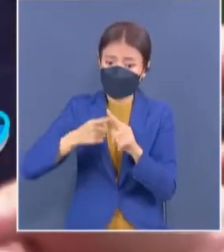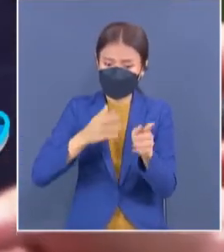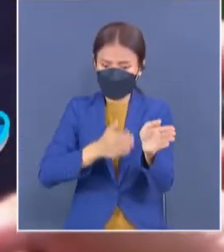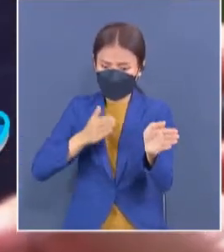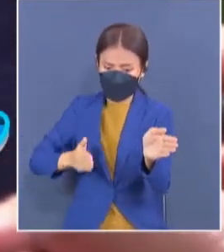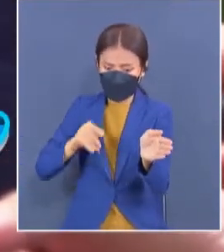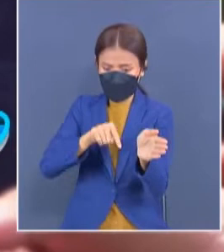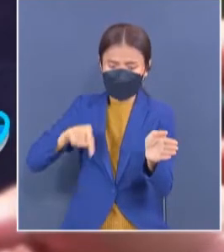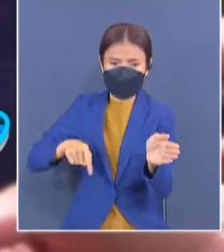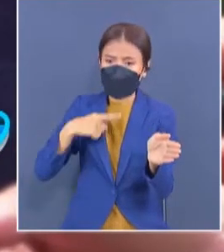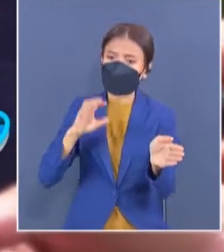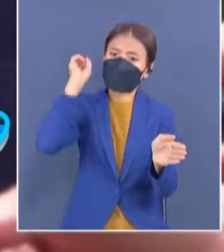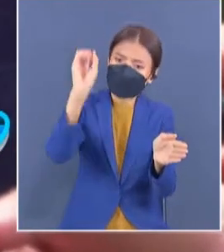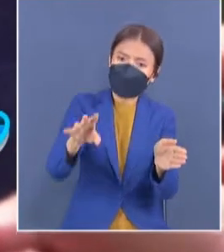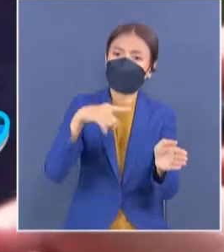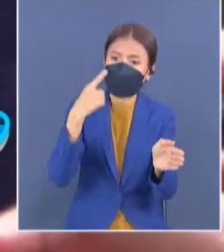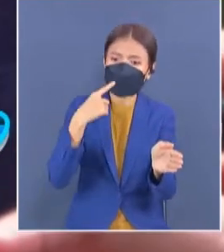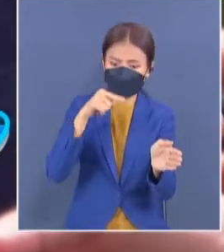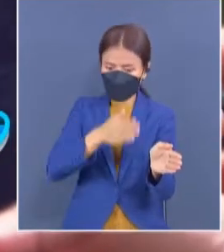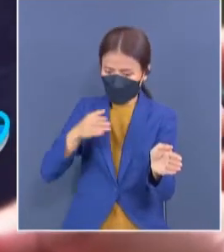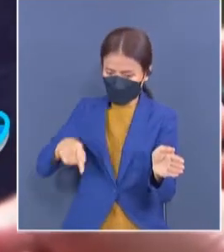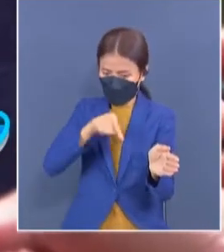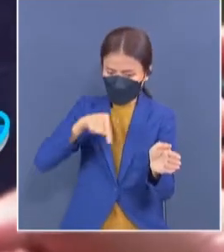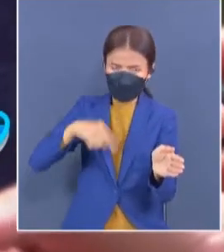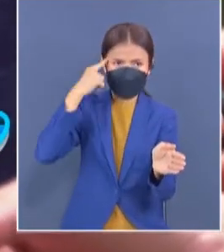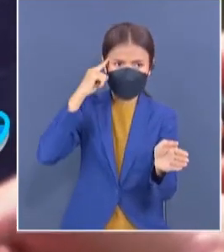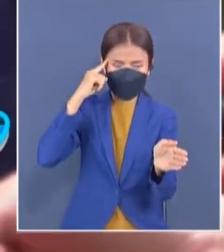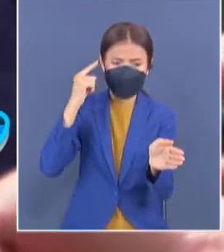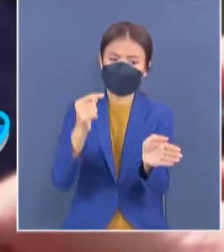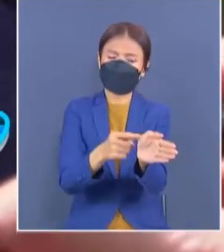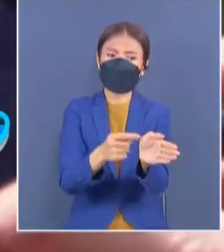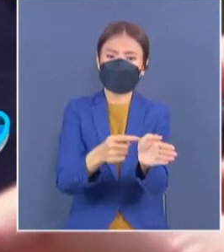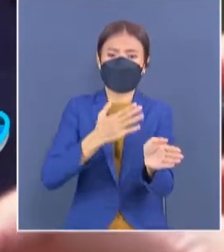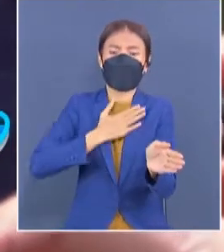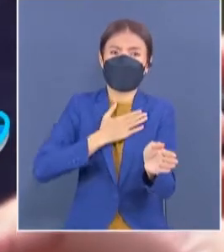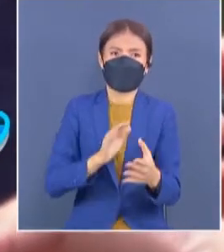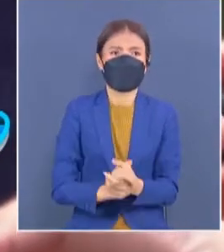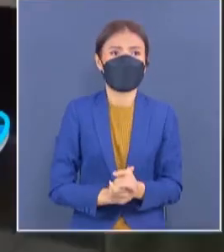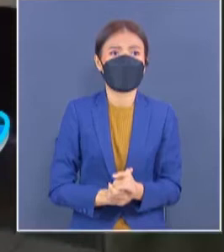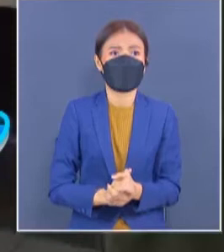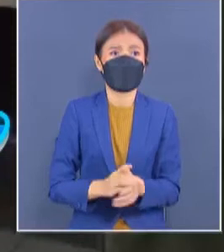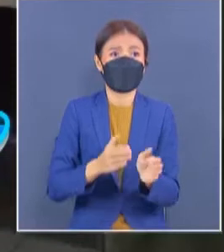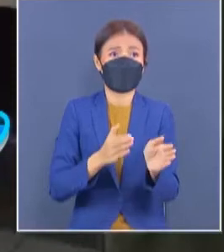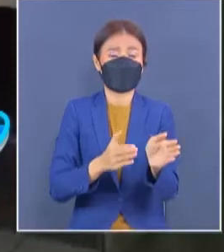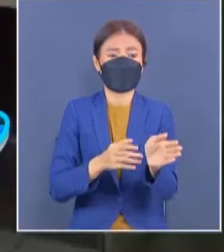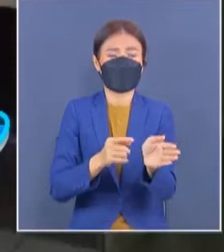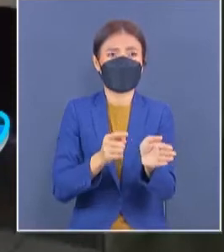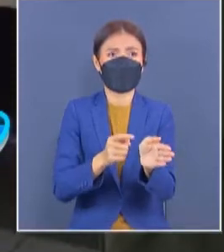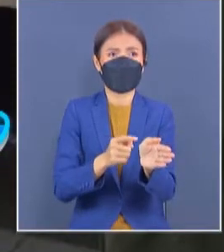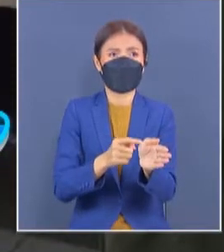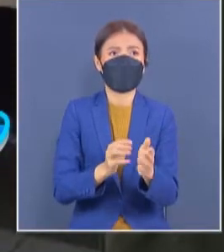คัน3นี่ไม่รู้หรอกว่าใครทำแต่ทำแน่ๆล่ะ ใช่แล้วบอกว่าเยาวชนอีกคนนึงเนี่ยแล้วก็แฟนของนายธนายุทธเนี่ยหรือว่